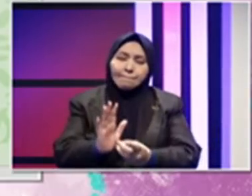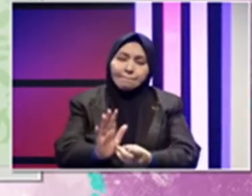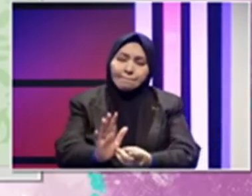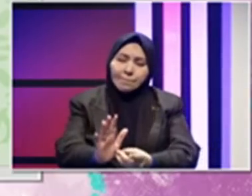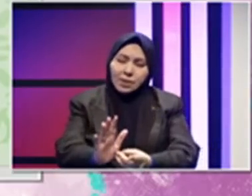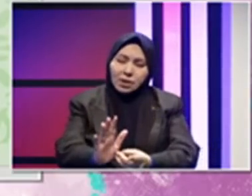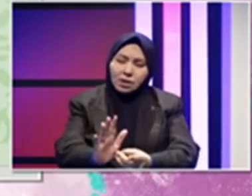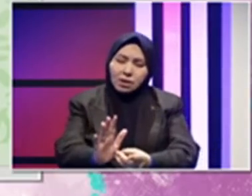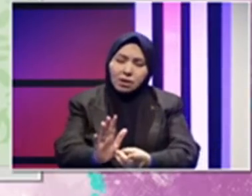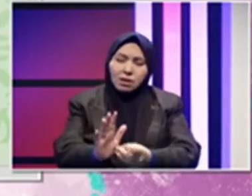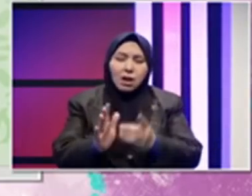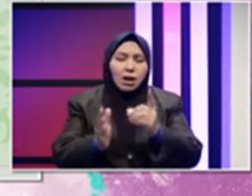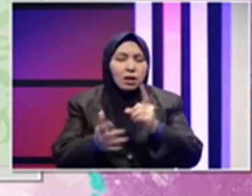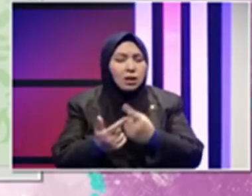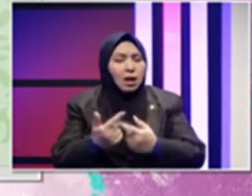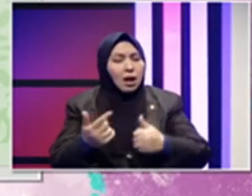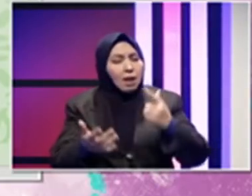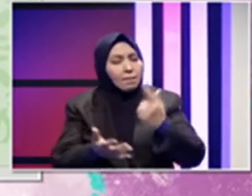وَأَنفَقُوا